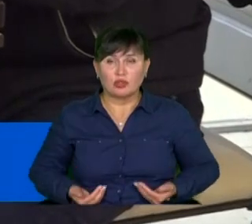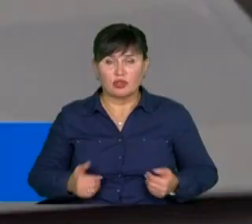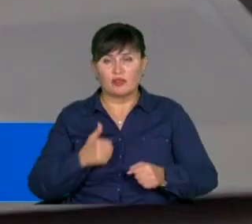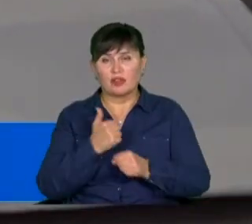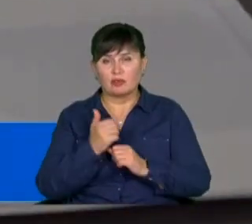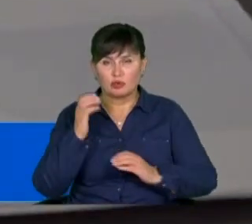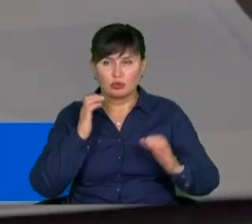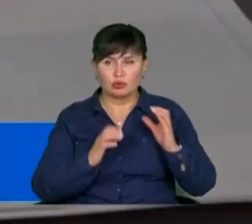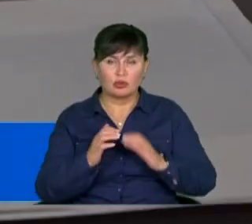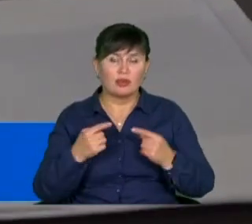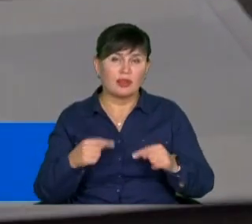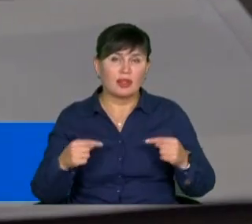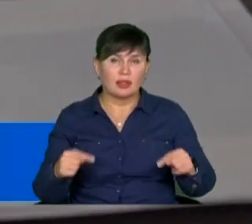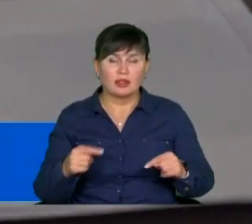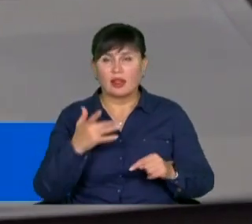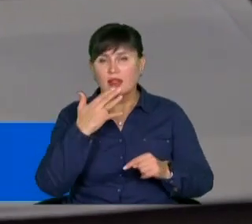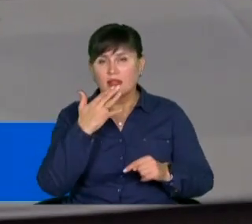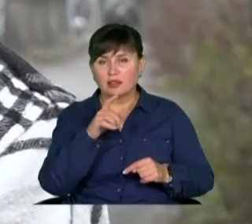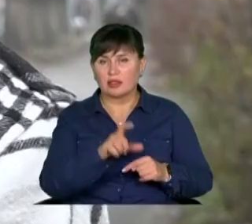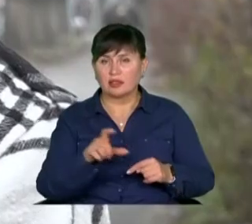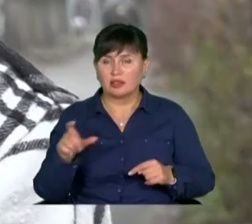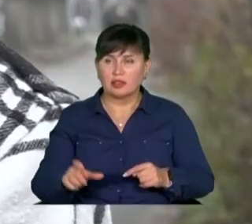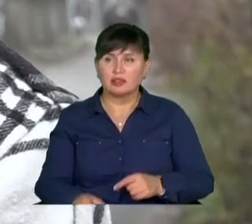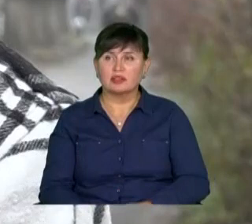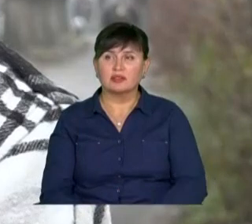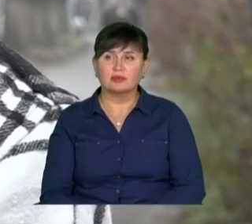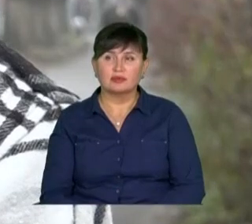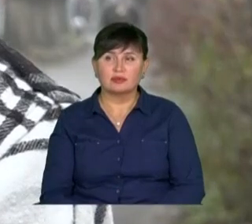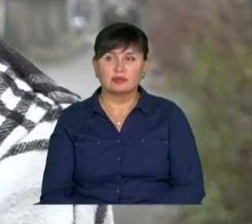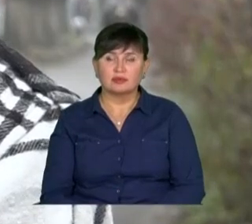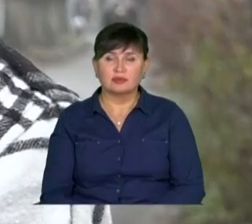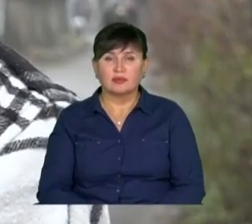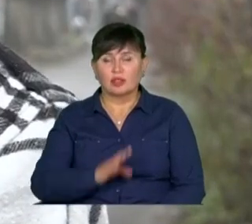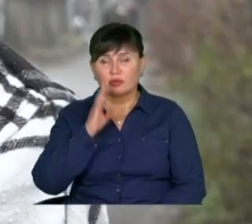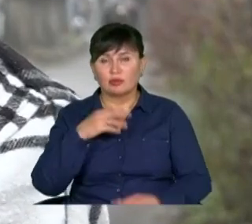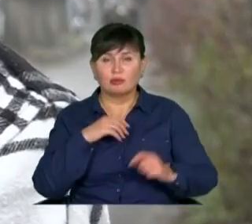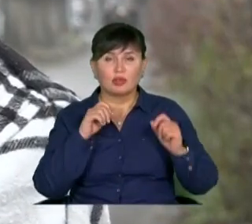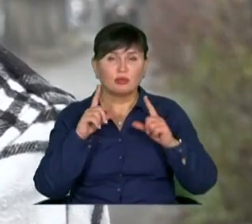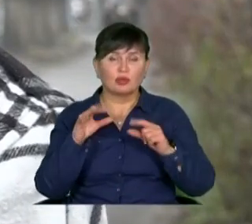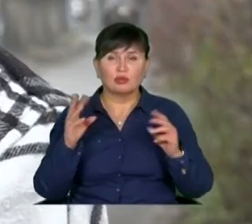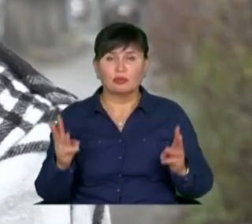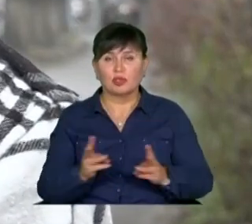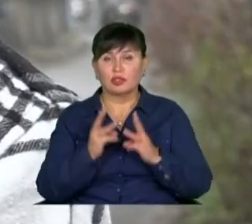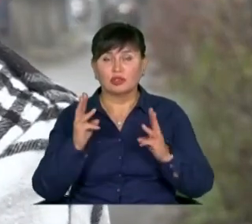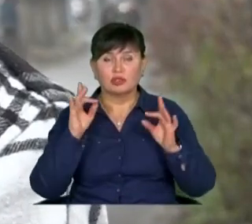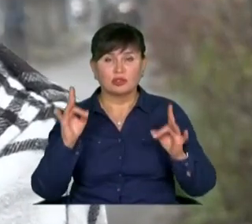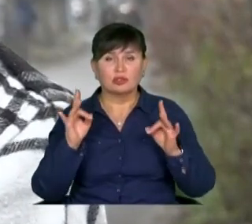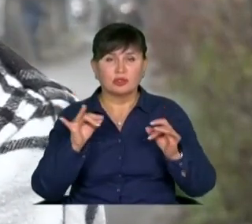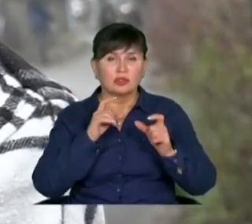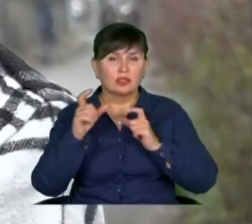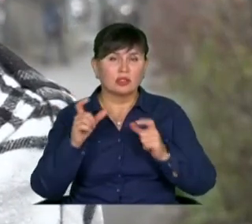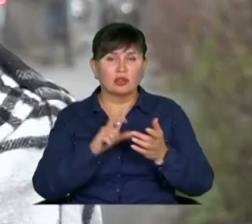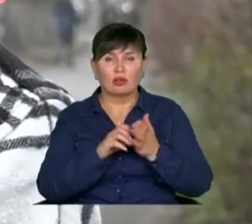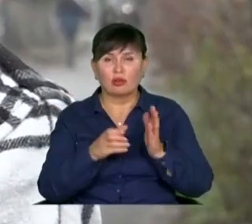основном студенты. Некоторые из них – иностранные граждане. Утром я проснулся от пожарной сигнализации и криков. В